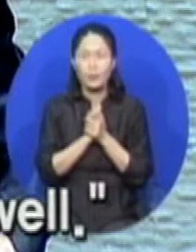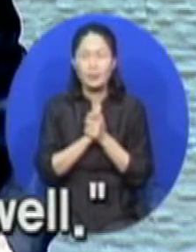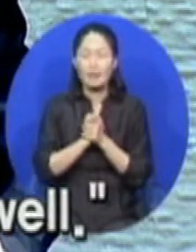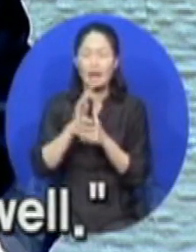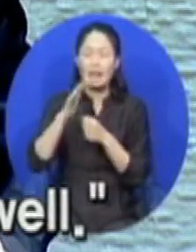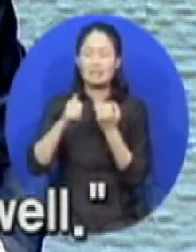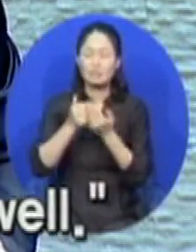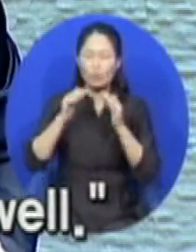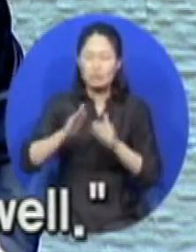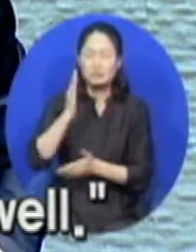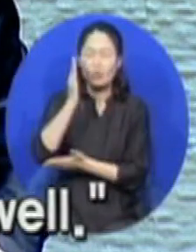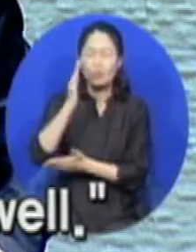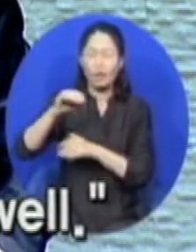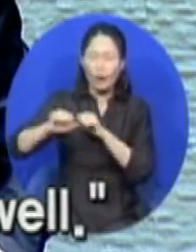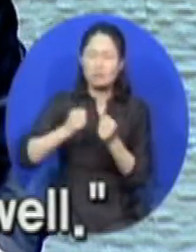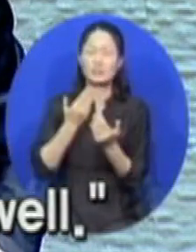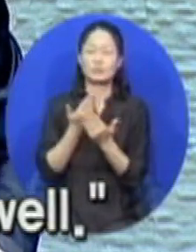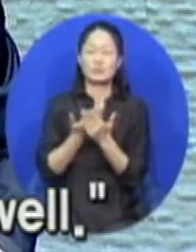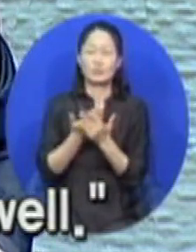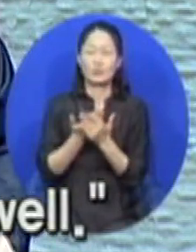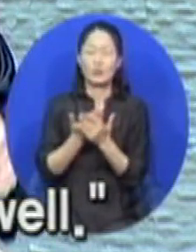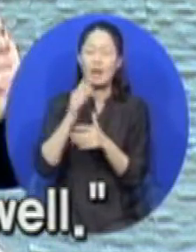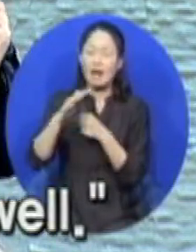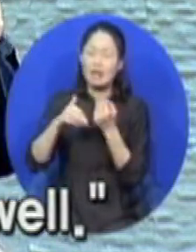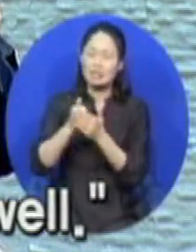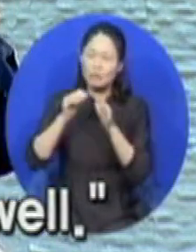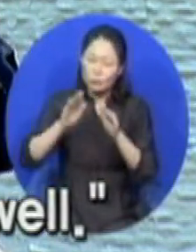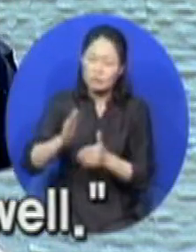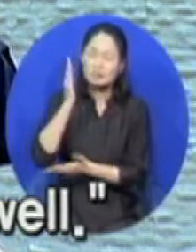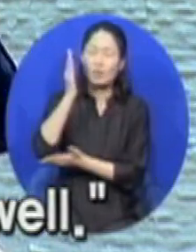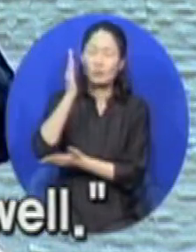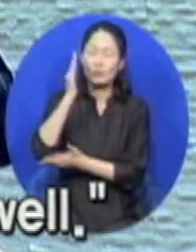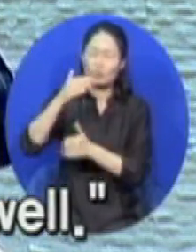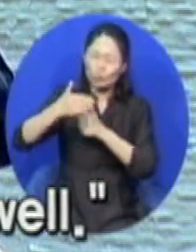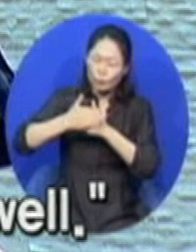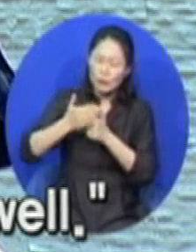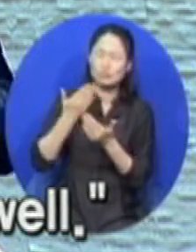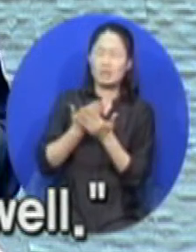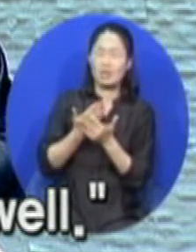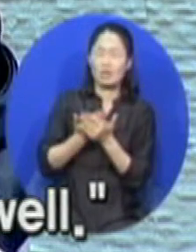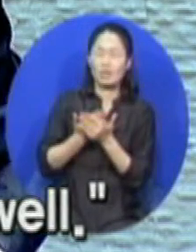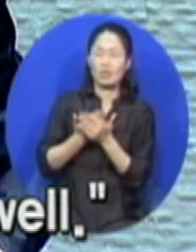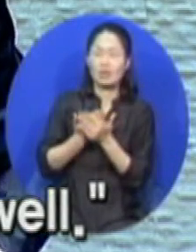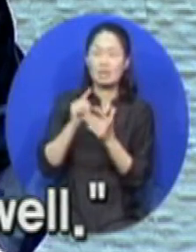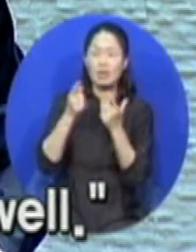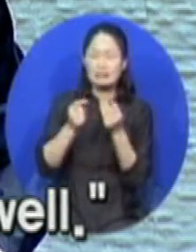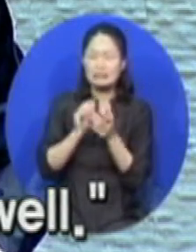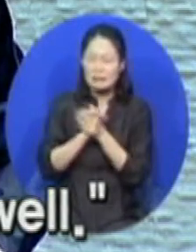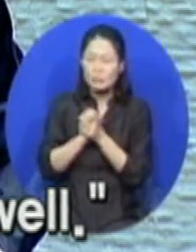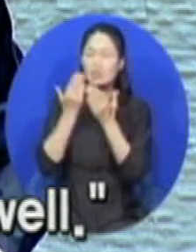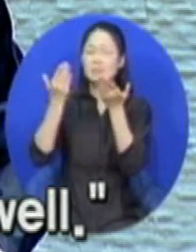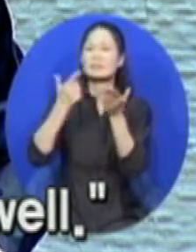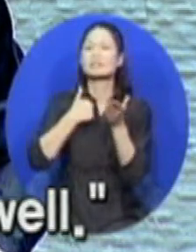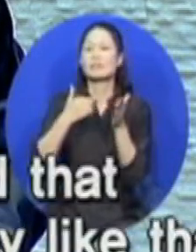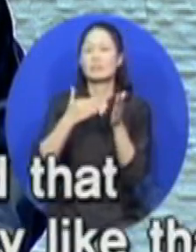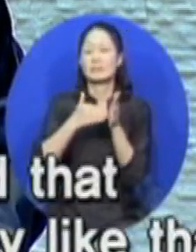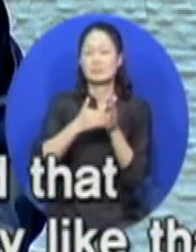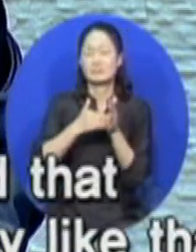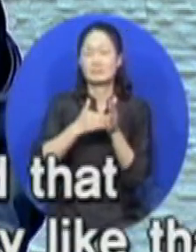하나님 오늘 설교의 역사 해주세요 하나님 오늘 설교 회 주님 도와주세요 그런 기도를 드렸어요